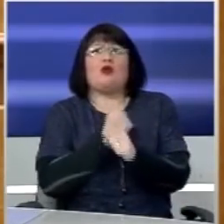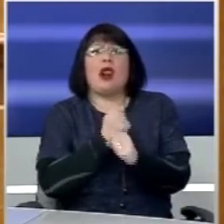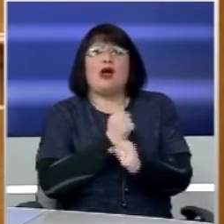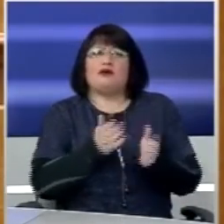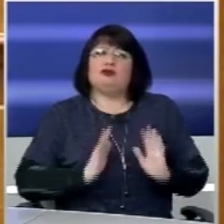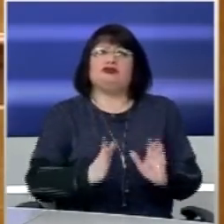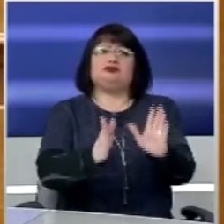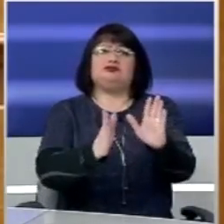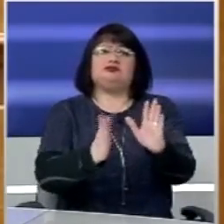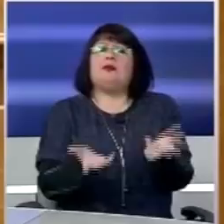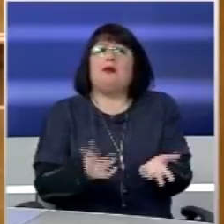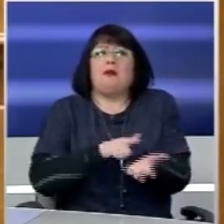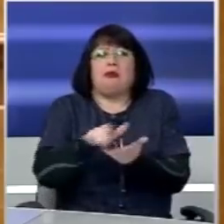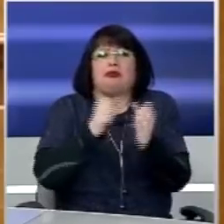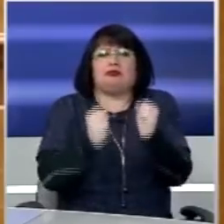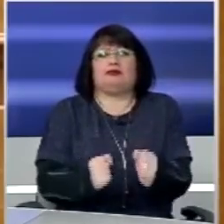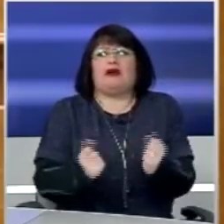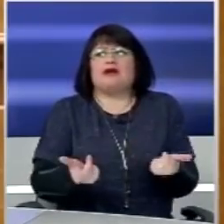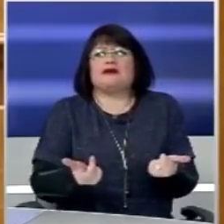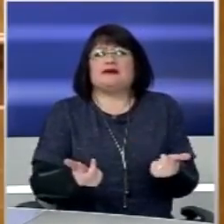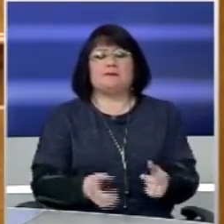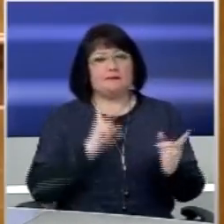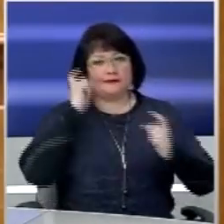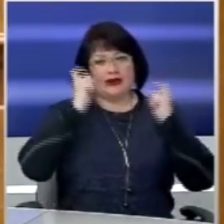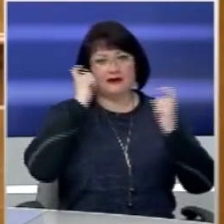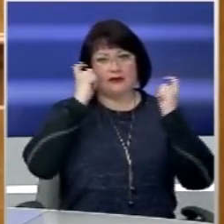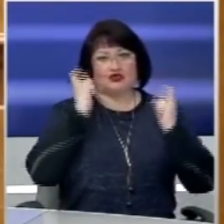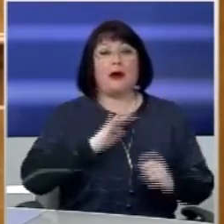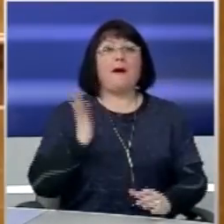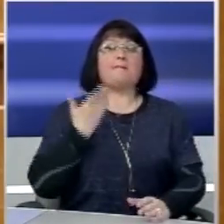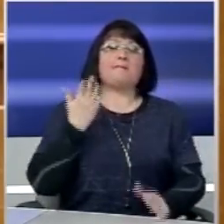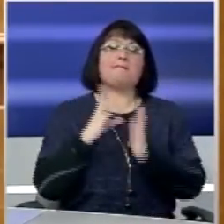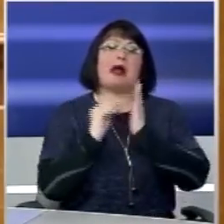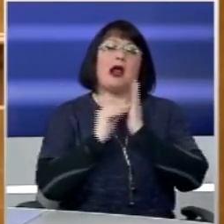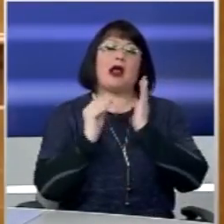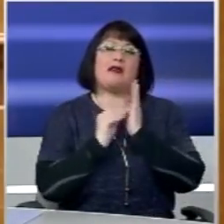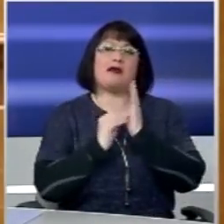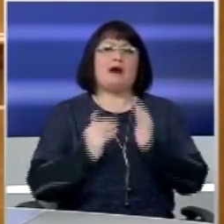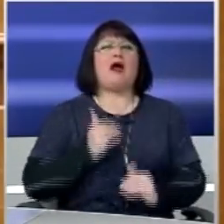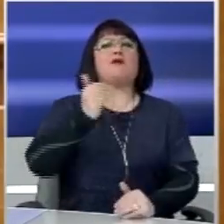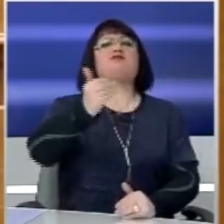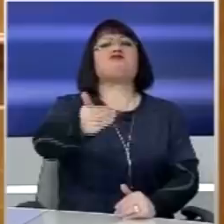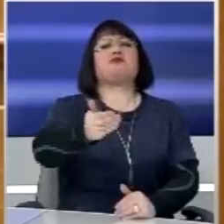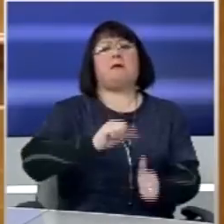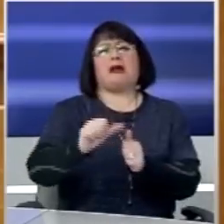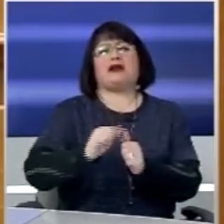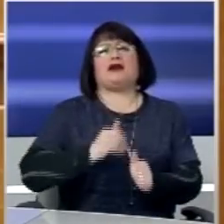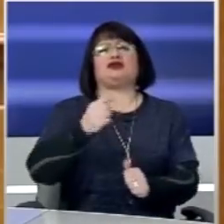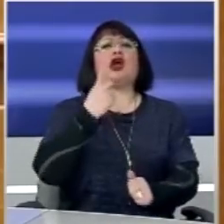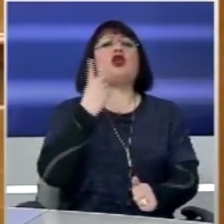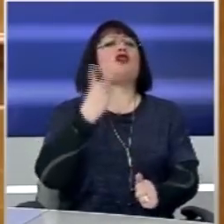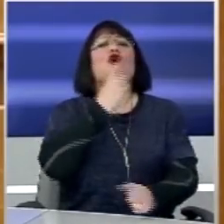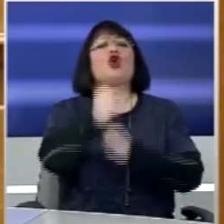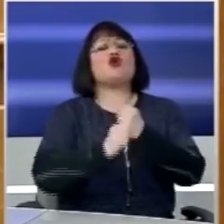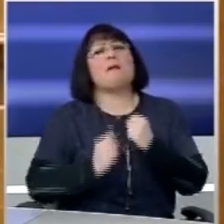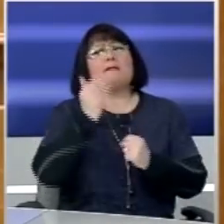φτιάχτηκαν. Αλλά ας αναρωτηθούμε, αν για παράδειγμα η συμφωνία επικυρωθεί αργότερα, μετά από μερικούς μήνες, μετά από 1-2